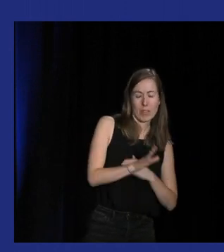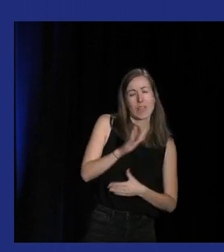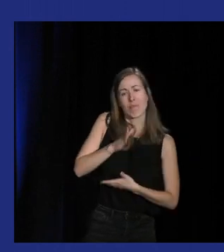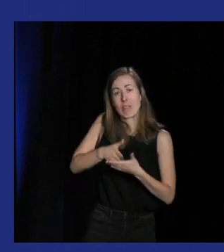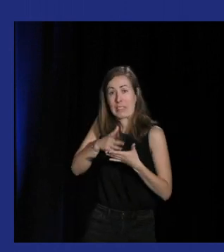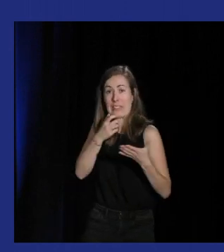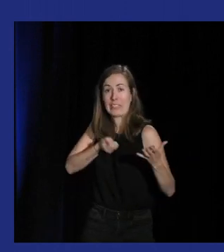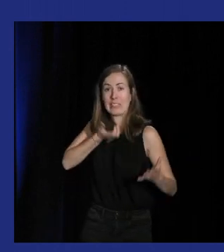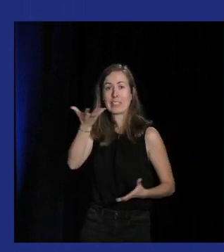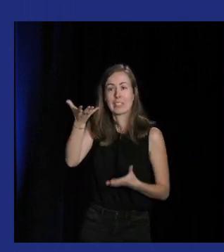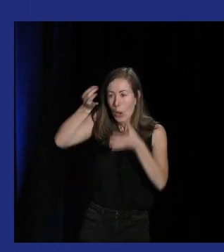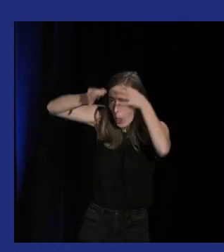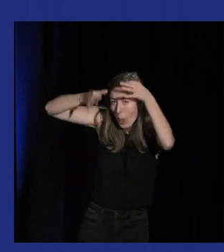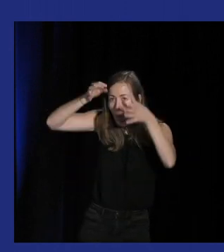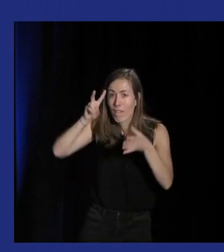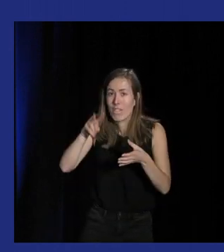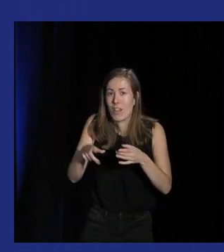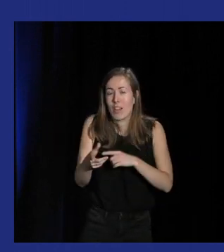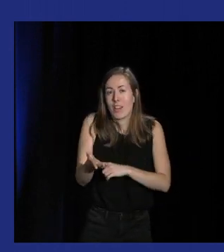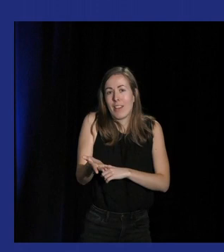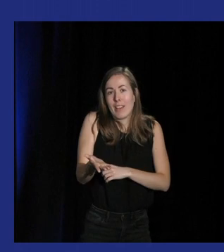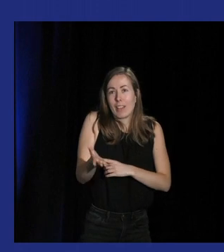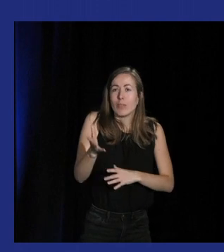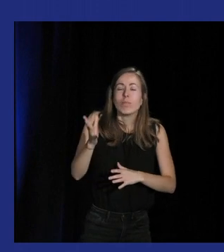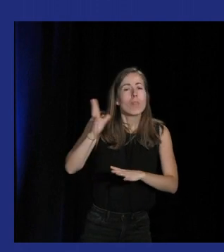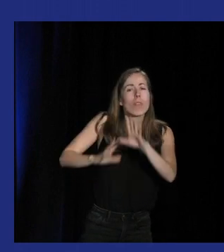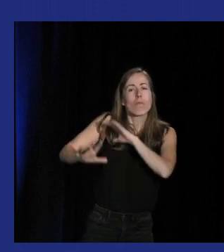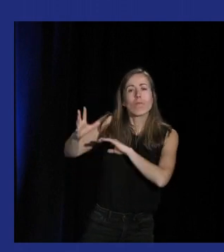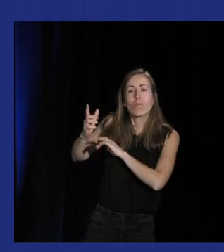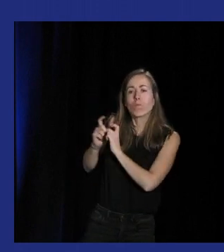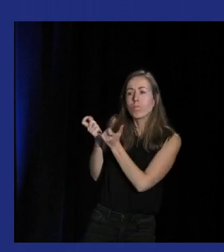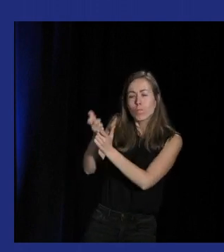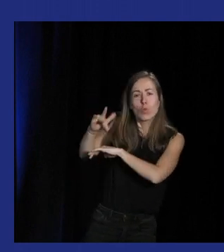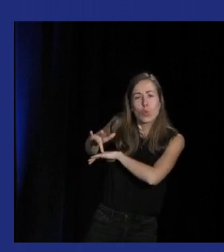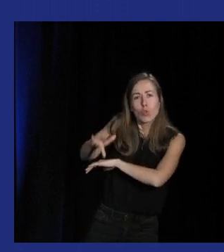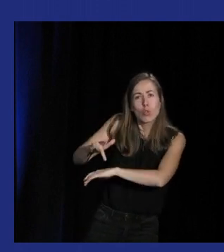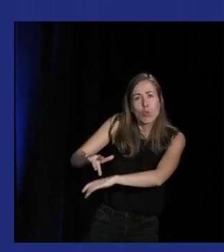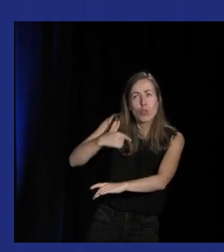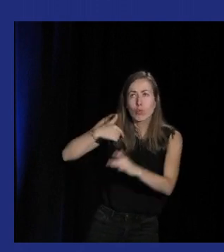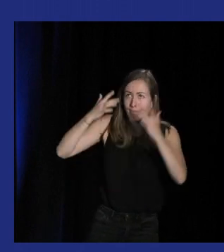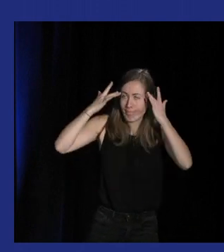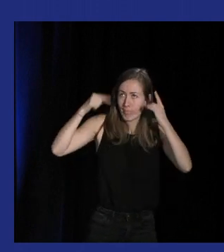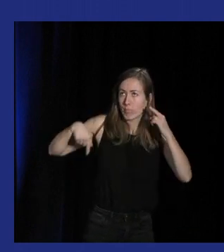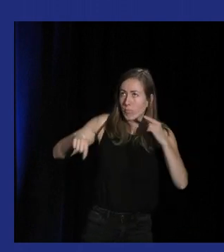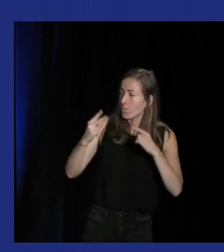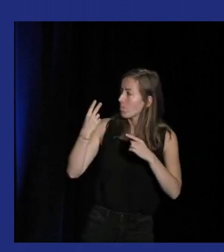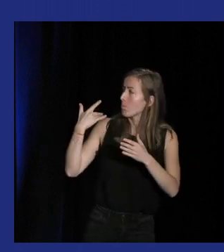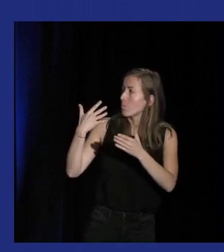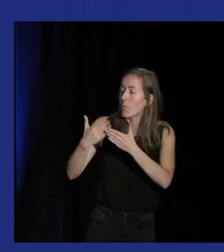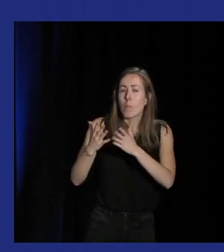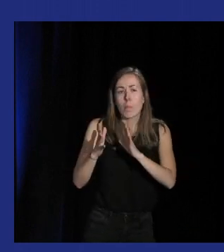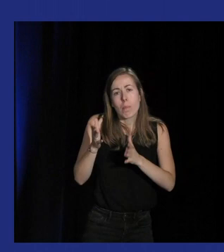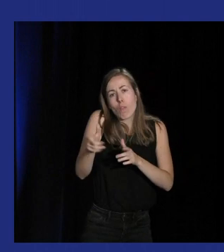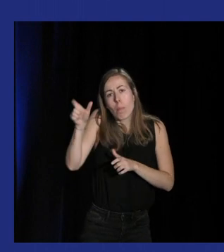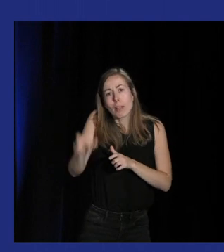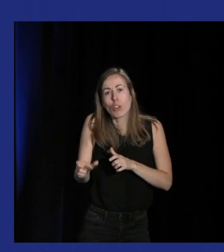pareil c'est de avec l'expérience que mon expérience dans d'autres studios je peux des fois des fois un artiste peut venir me